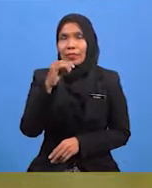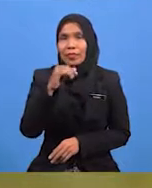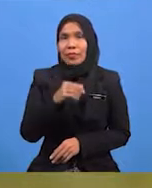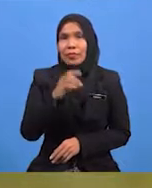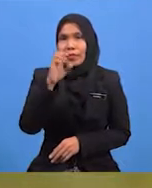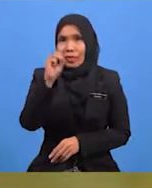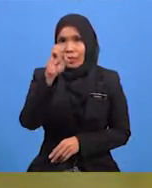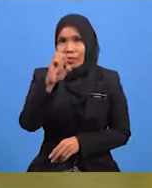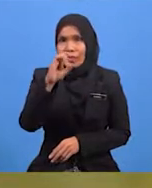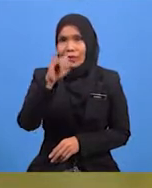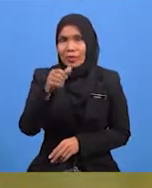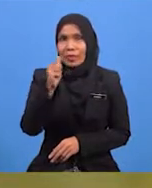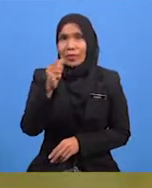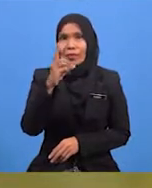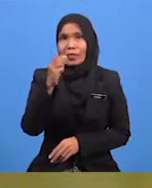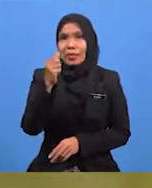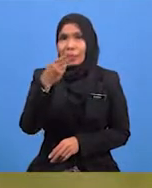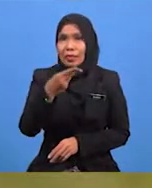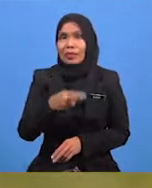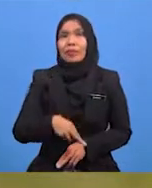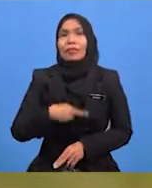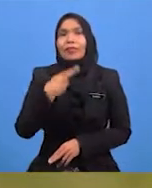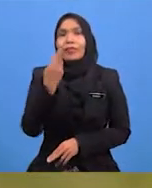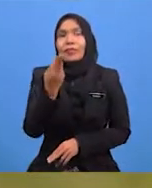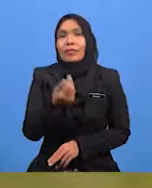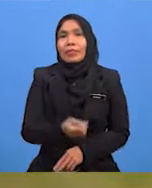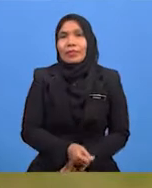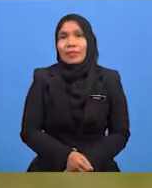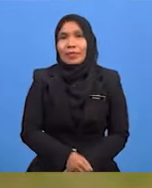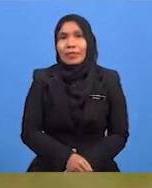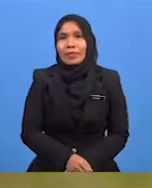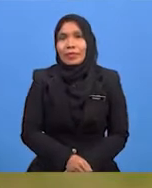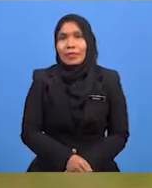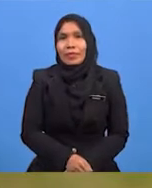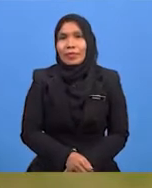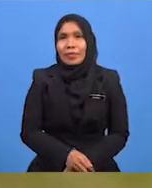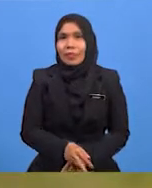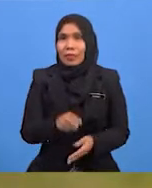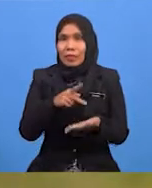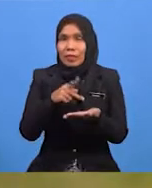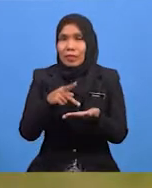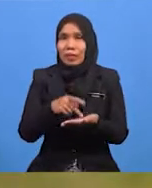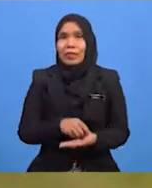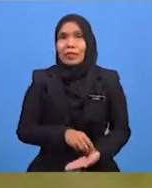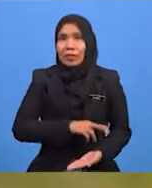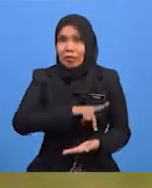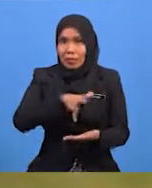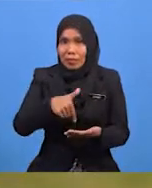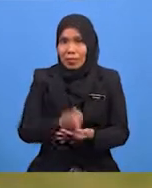Sebagaimana biasa, sajak ini akan kita kaji secara menyeluruh dari pelbagai